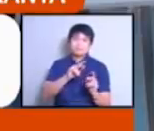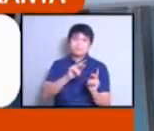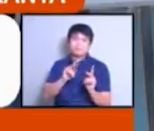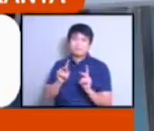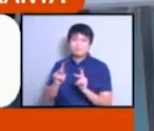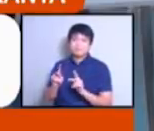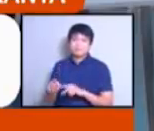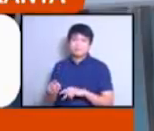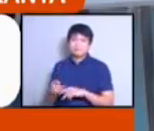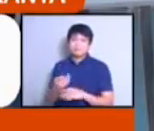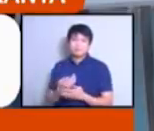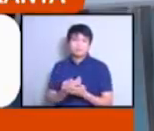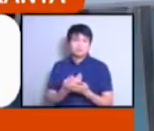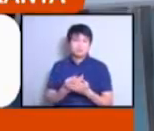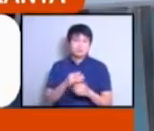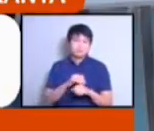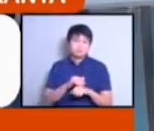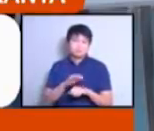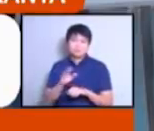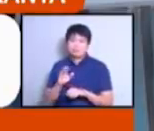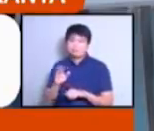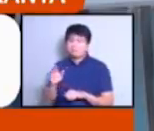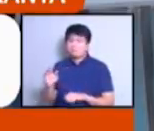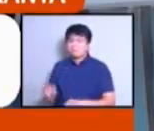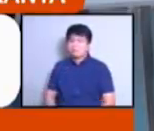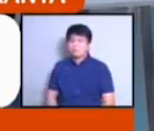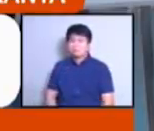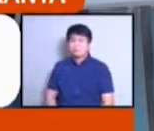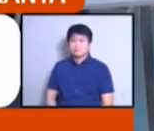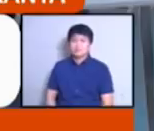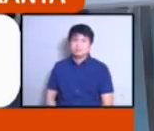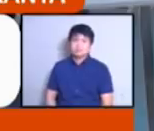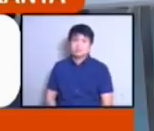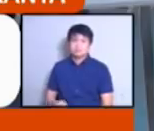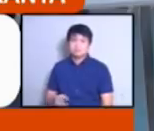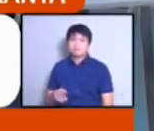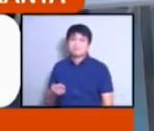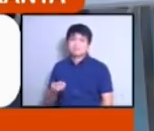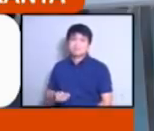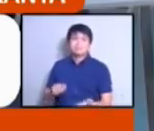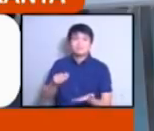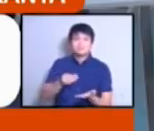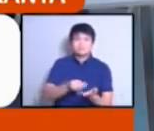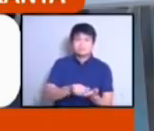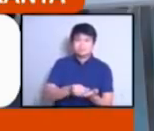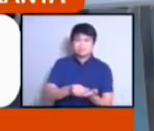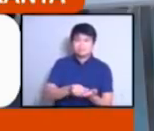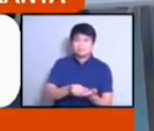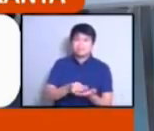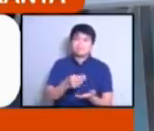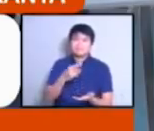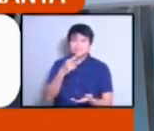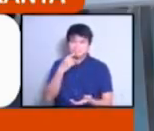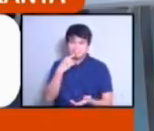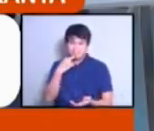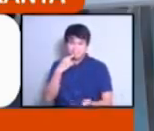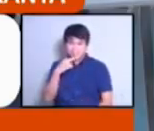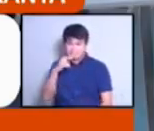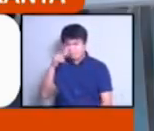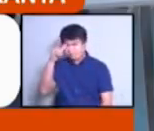sa Palawan. Aking pilusa sa manok na